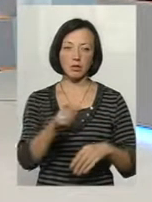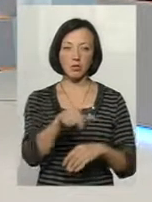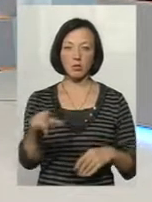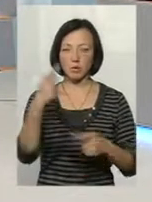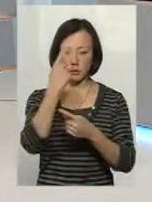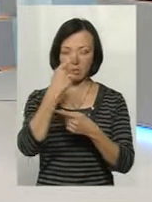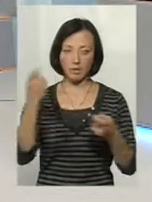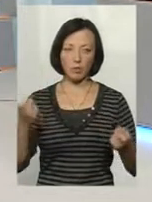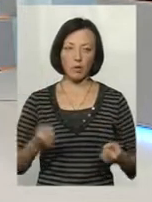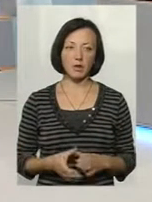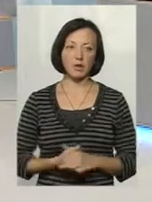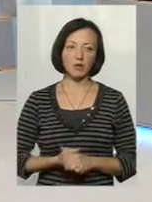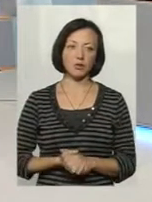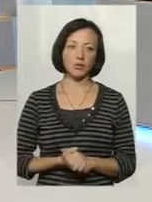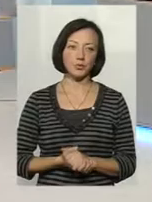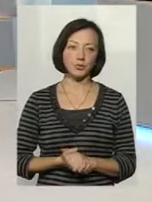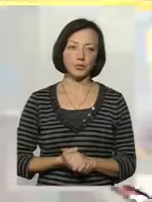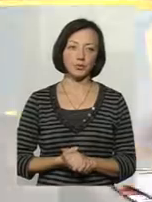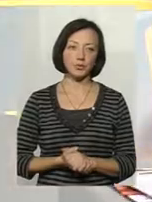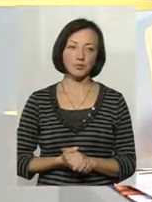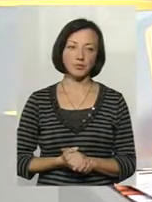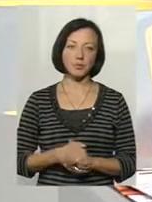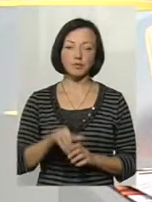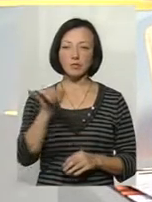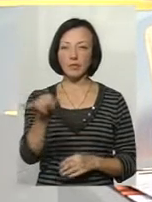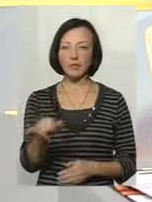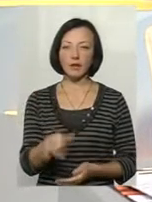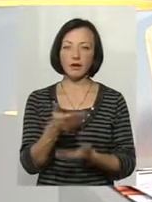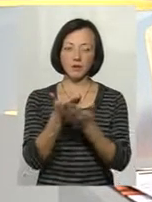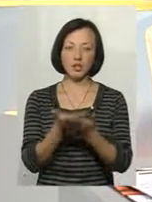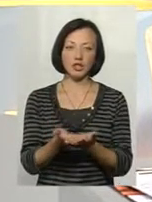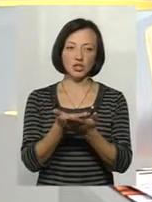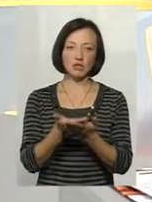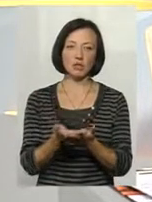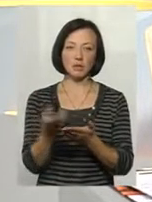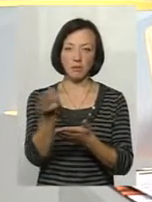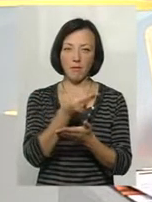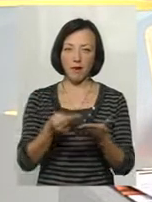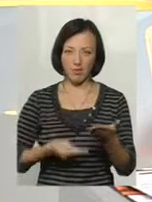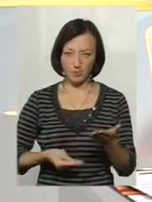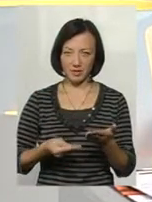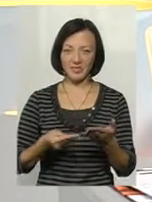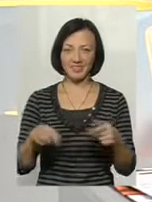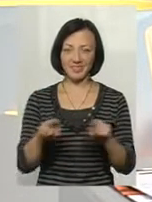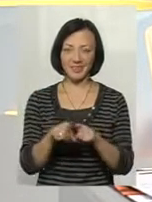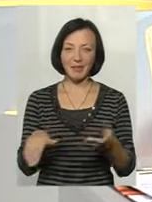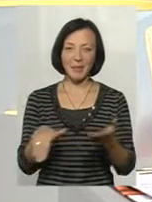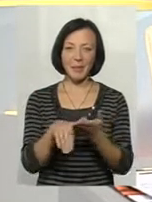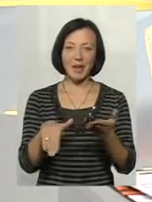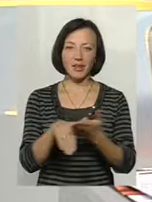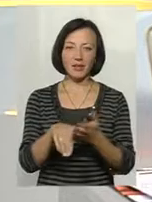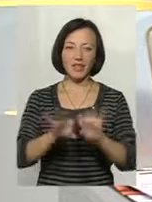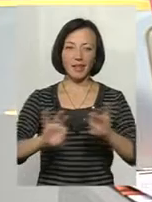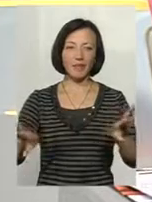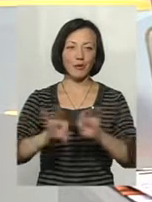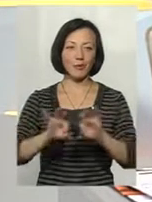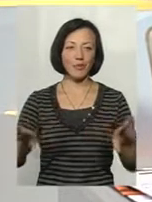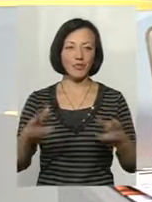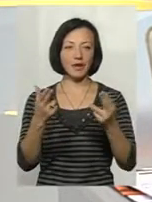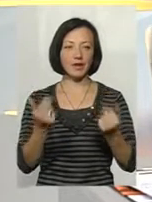інформацію. У вас ще лежить ціла купа малюнків. Це теж, мабуть, один з методів інформування, так?